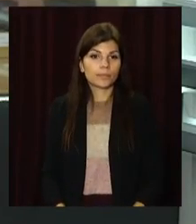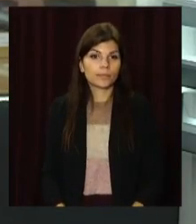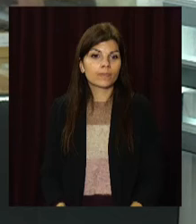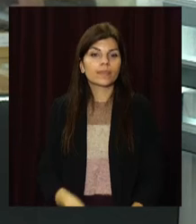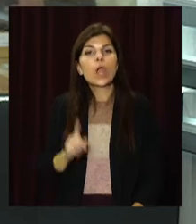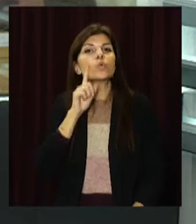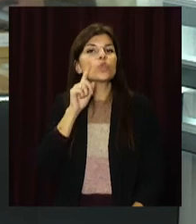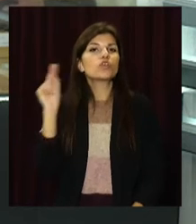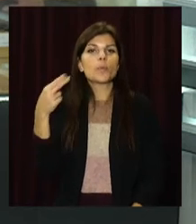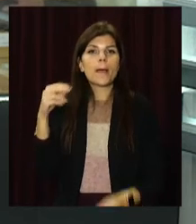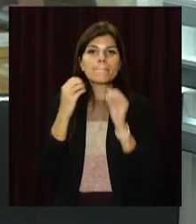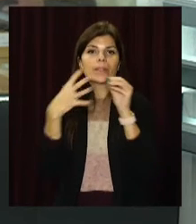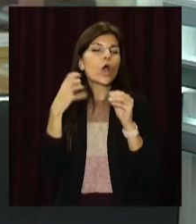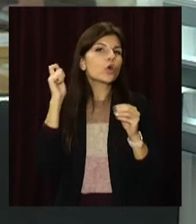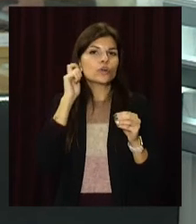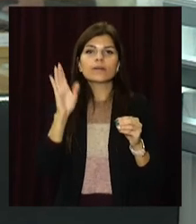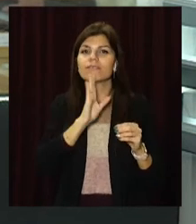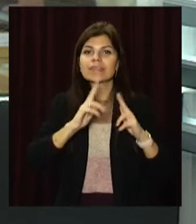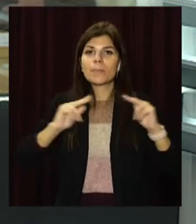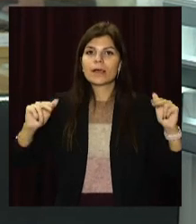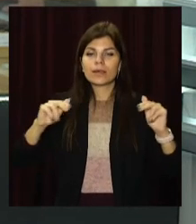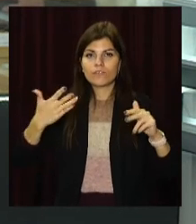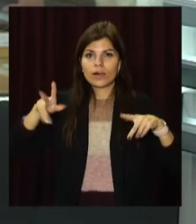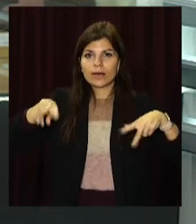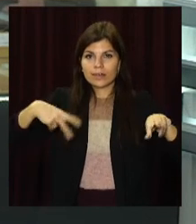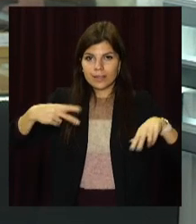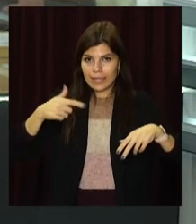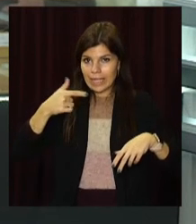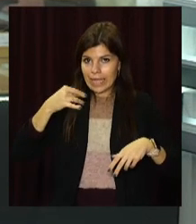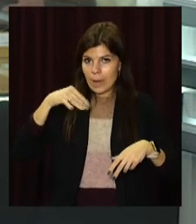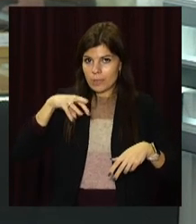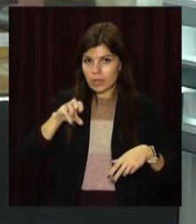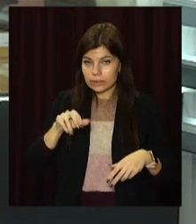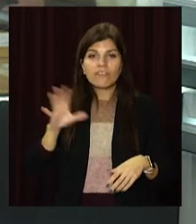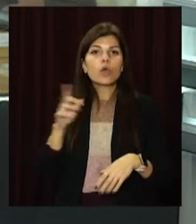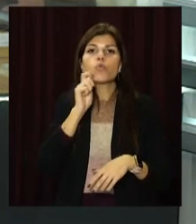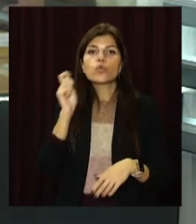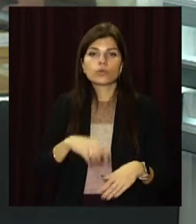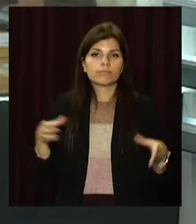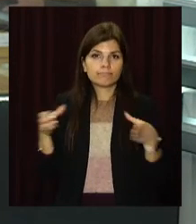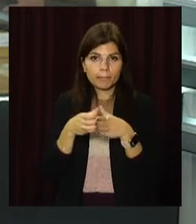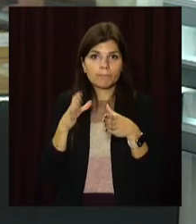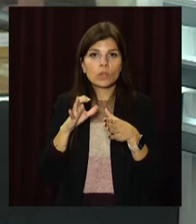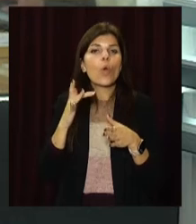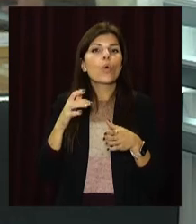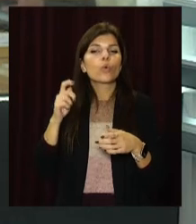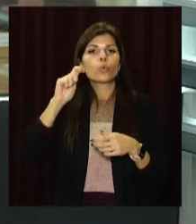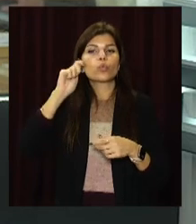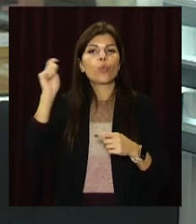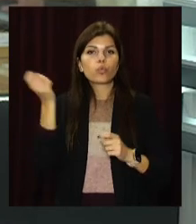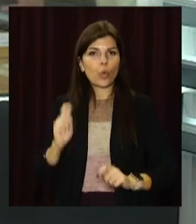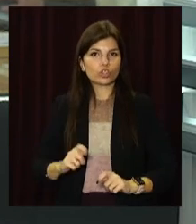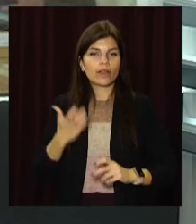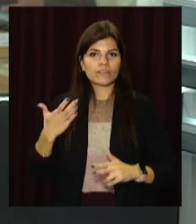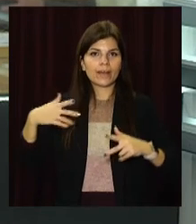Юна чемпіонка, 15-річна дніпровська гімнастка Емілія Лавренець перемогла на всеукраїнському турнірі із художньої гімнастики